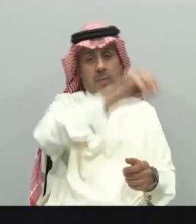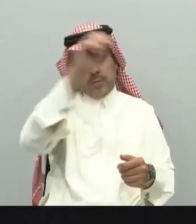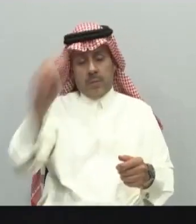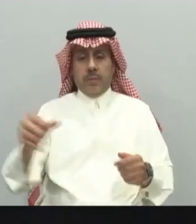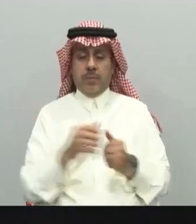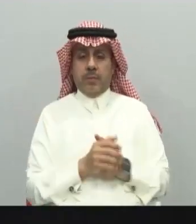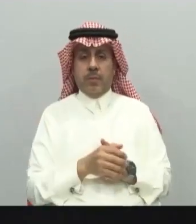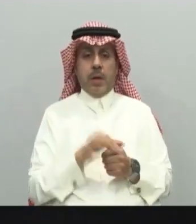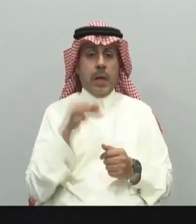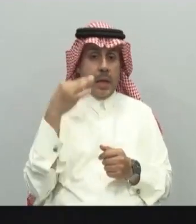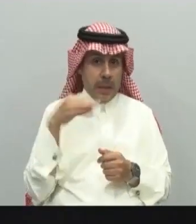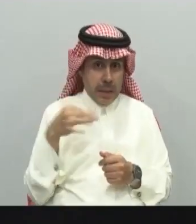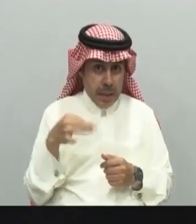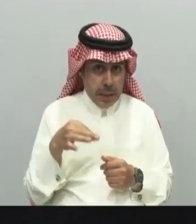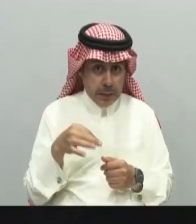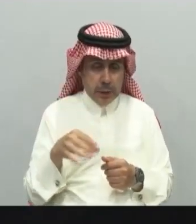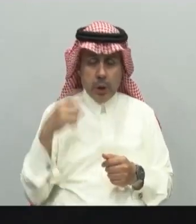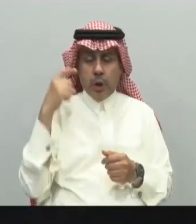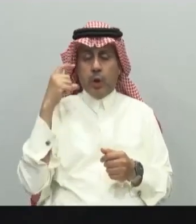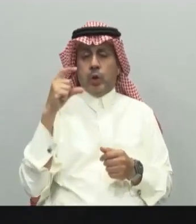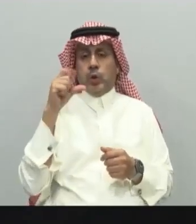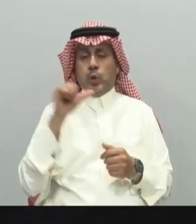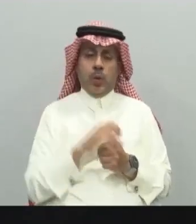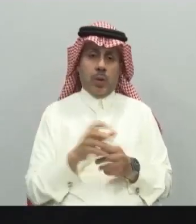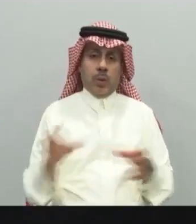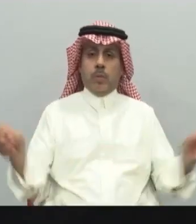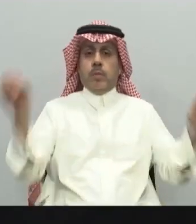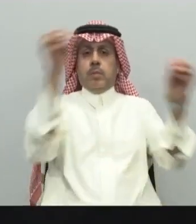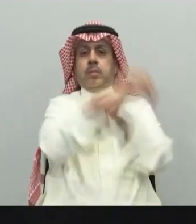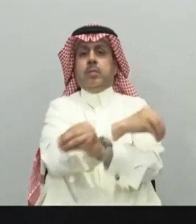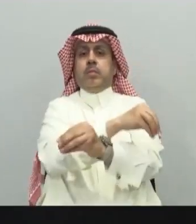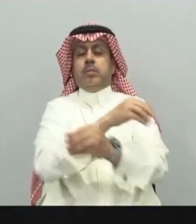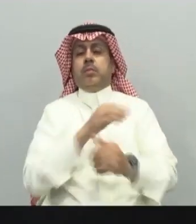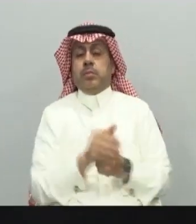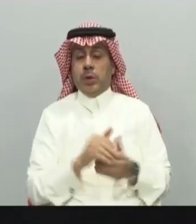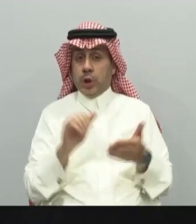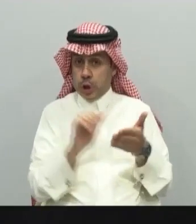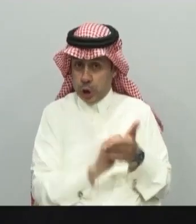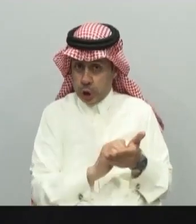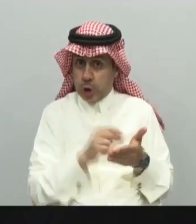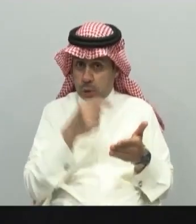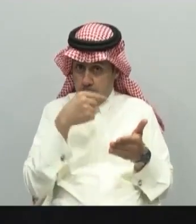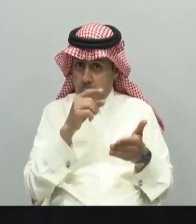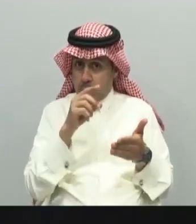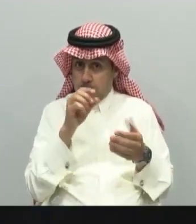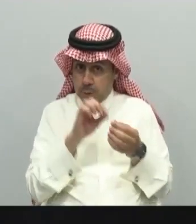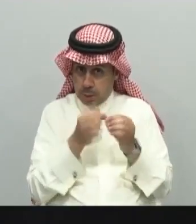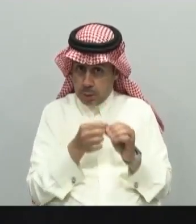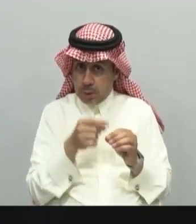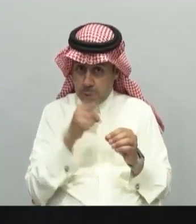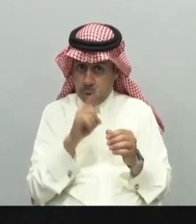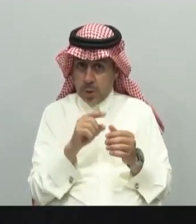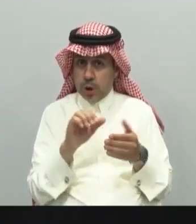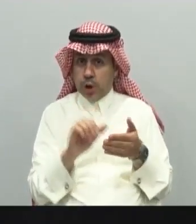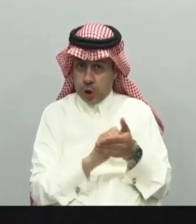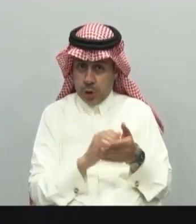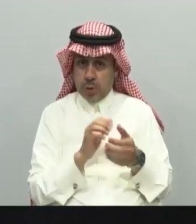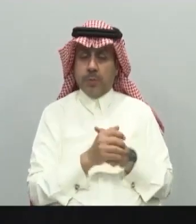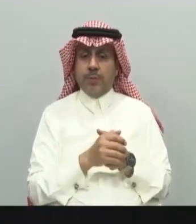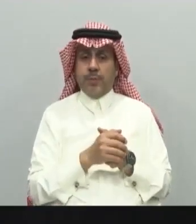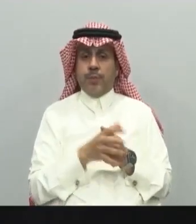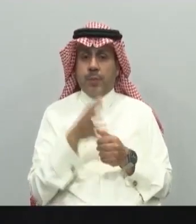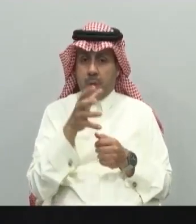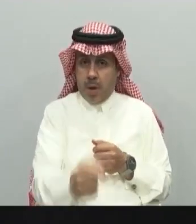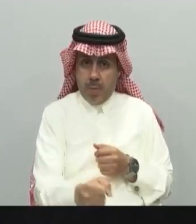ريالات بدولارات فيشترط هنا لصحه العقد شرط واحد فقط ما هو هو